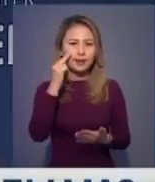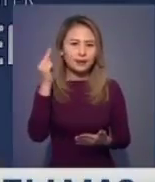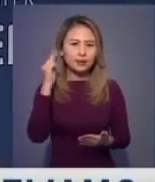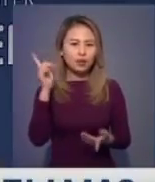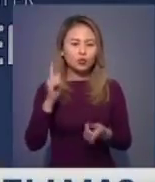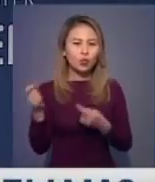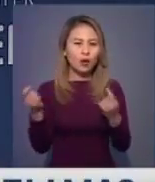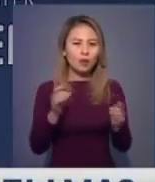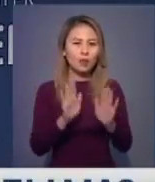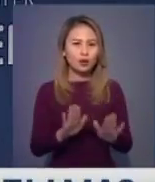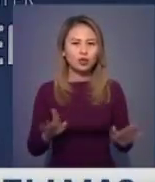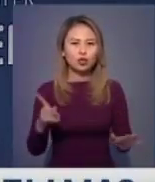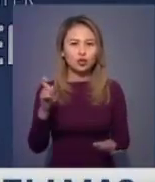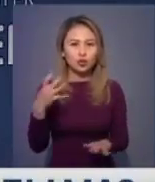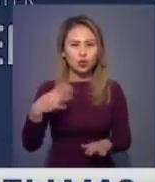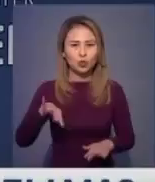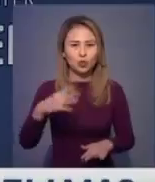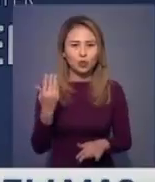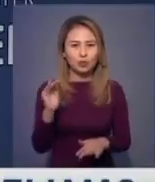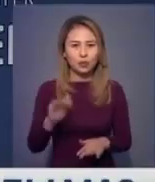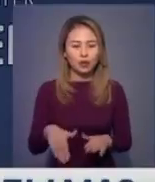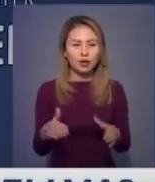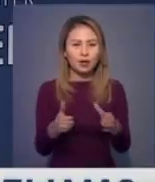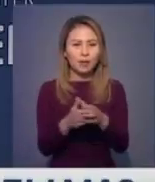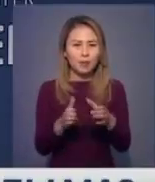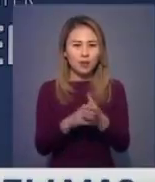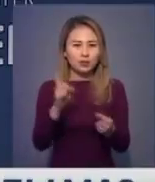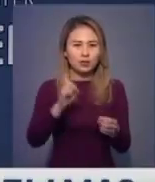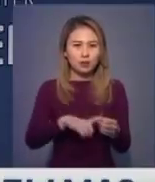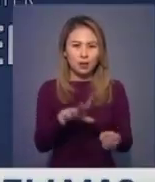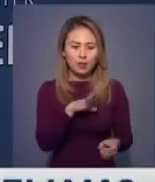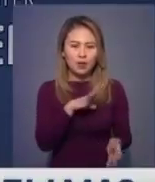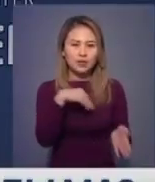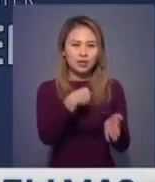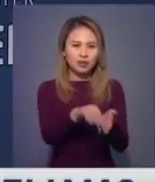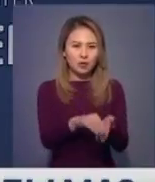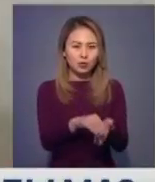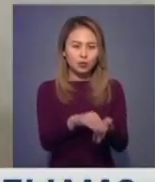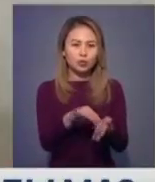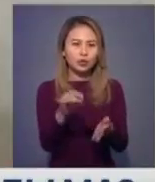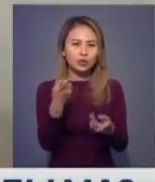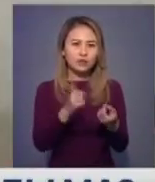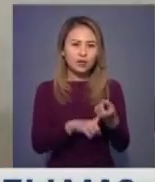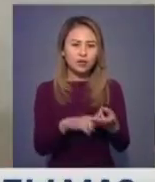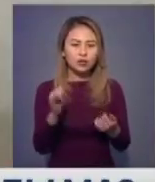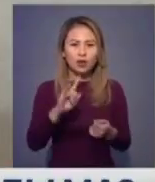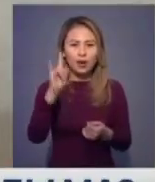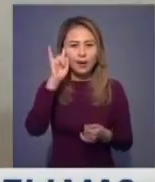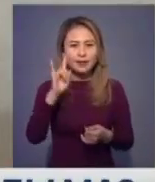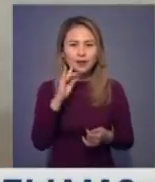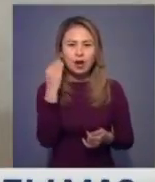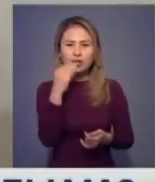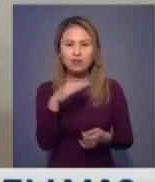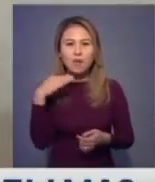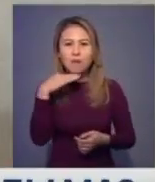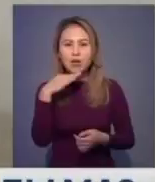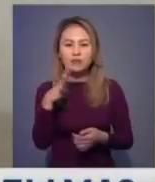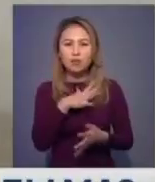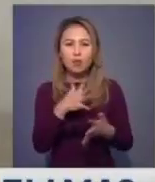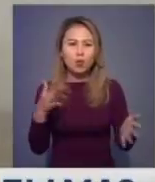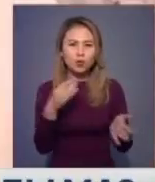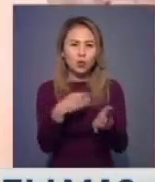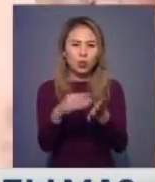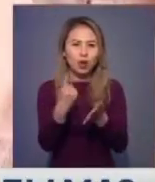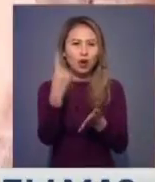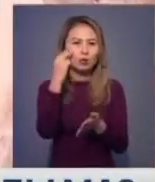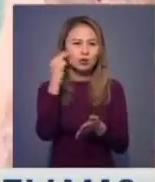бұл көрмеге 144 мың компания тіркелді. Сатып алушы компания, сауда компаниялар. Қазақстанның сапалы етіне қызығатын мемлекет